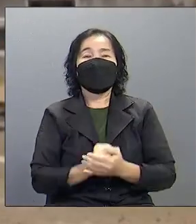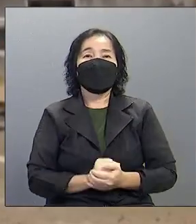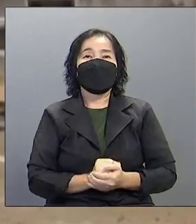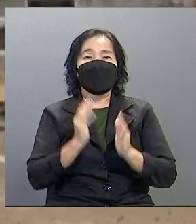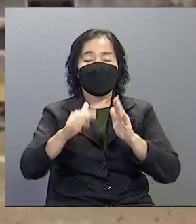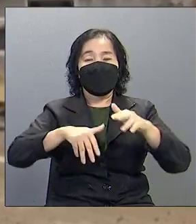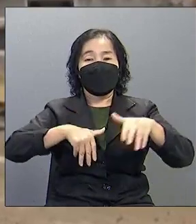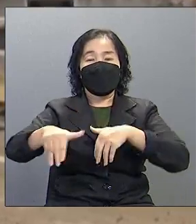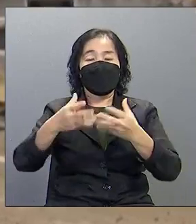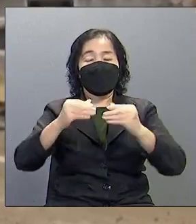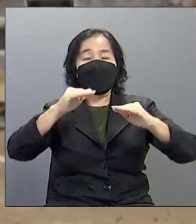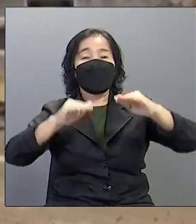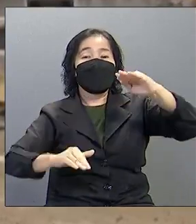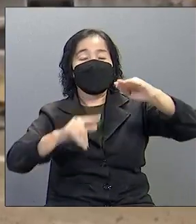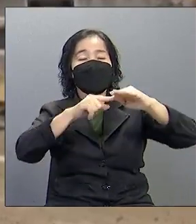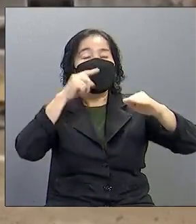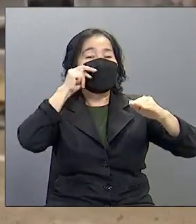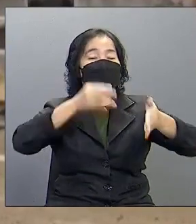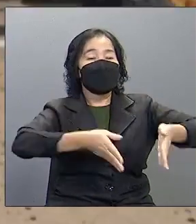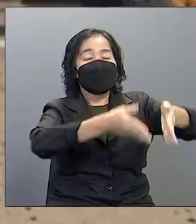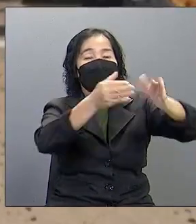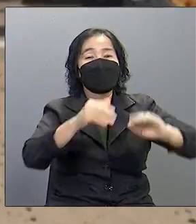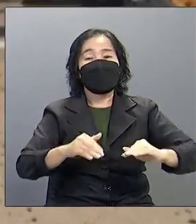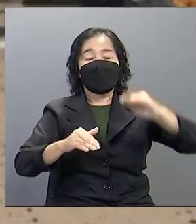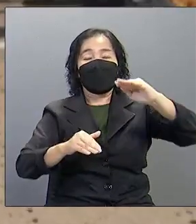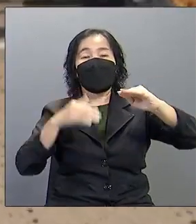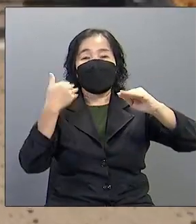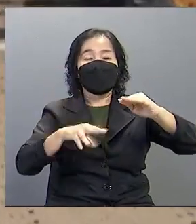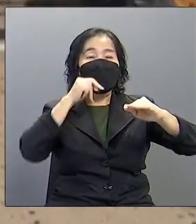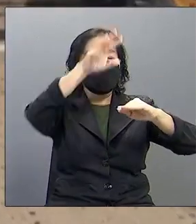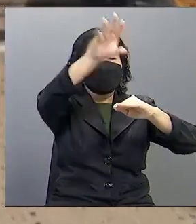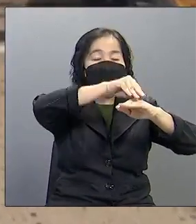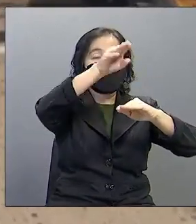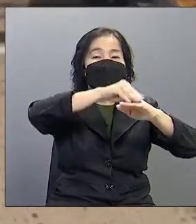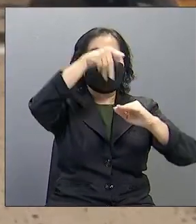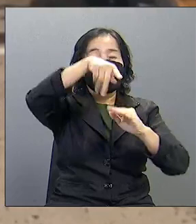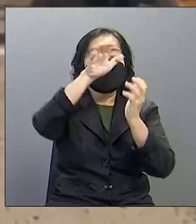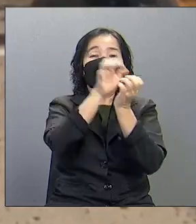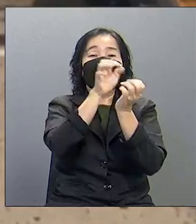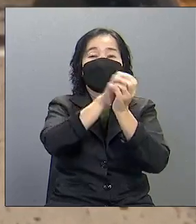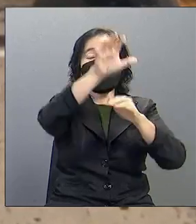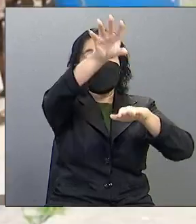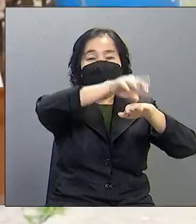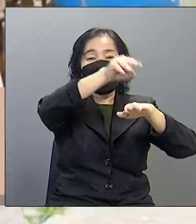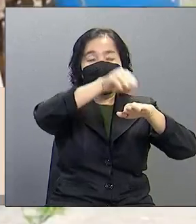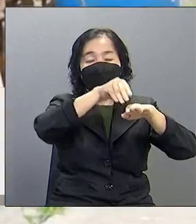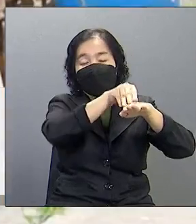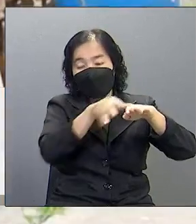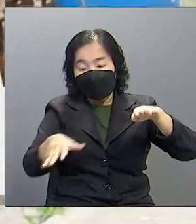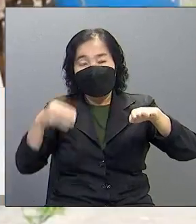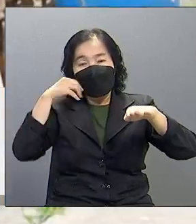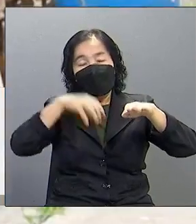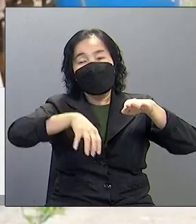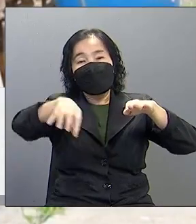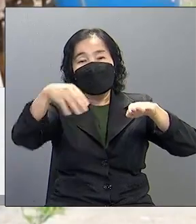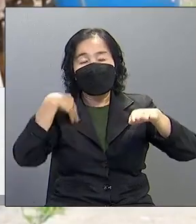ชาวบ้านที่เขาอาศายอยู่ในริมครองบางเคียร์ ซึ่งรับน้ำมาจากจงหวดพิจิตเดือดร้อนกันมากขึ้นนะคะ ต้อง